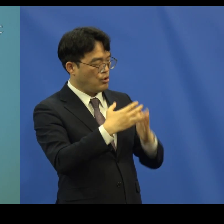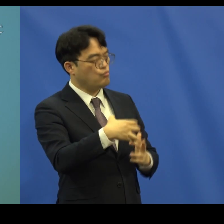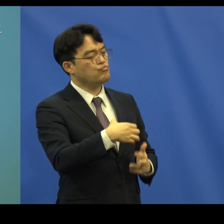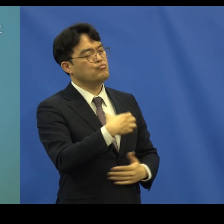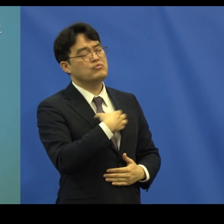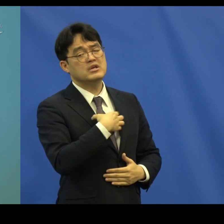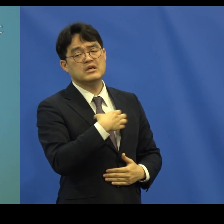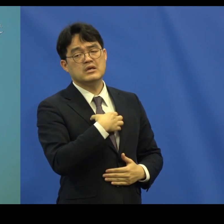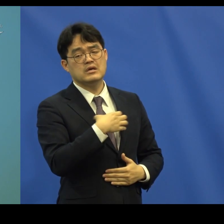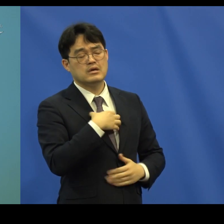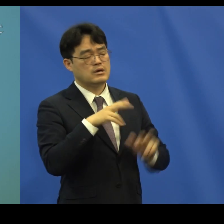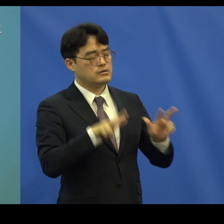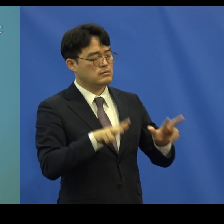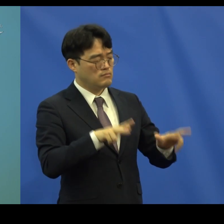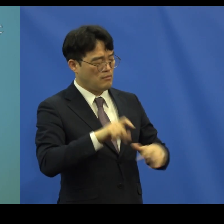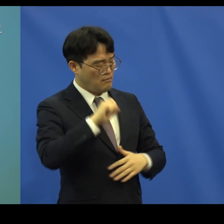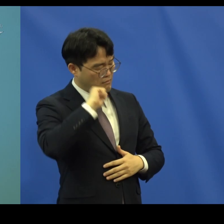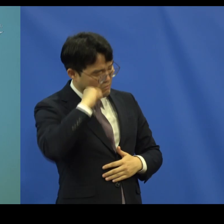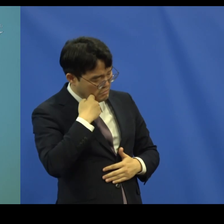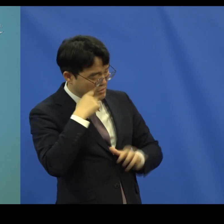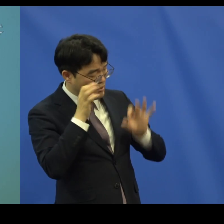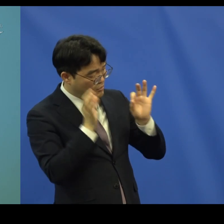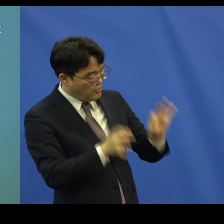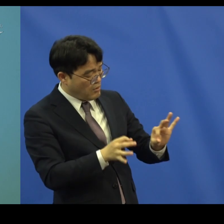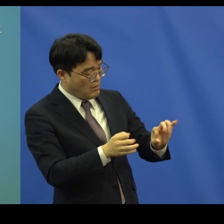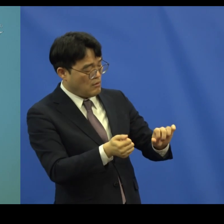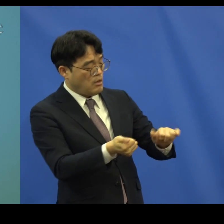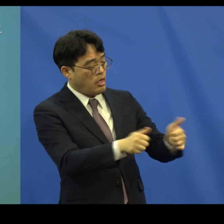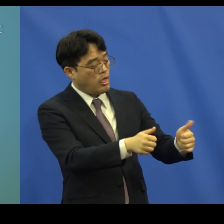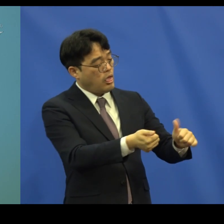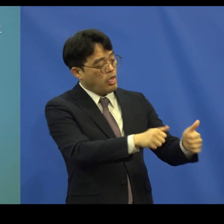이 로드맵 사역을 시작을 했습니다. 죽어가는 교회들이 생각보다 많아요.